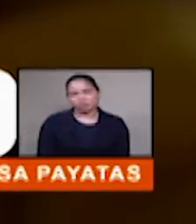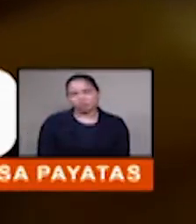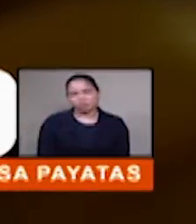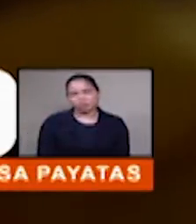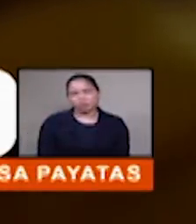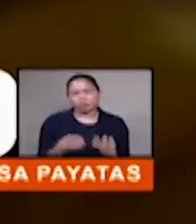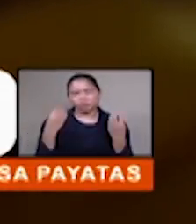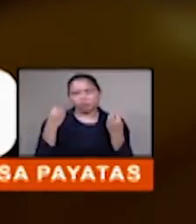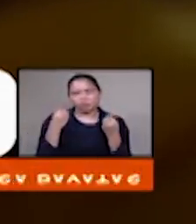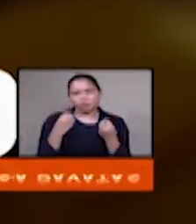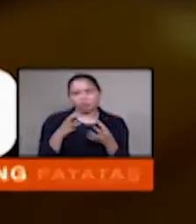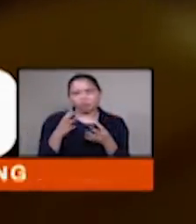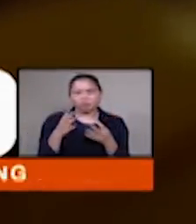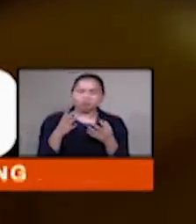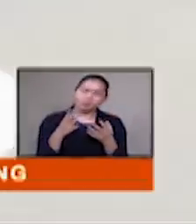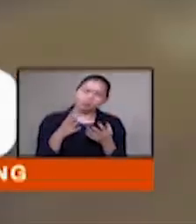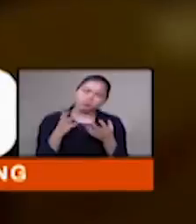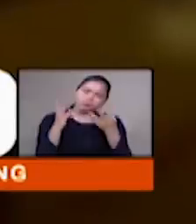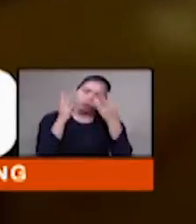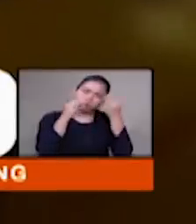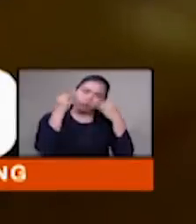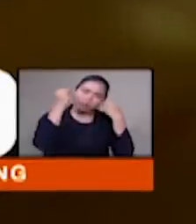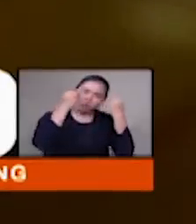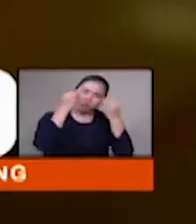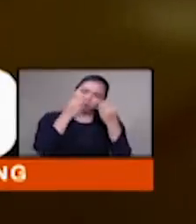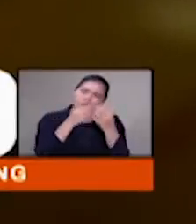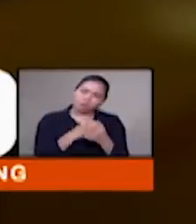Nawalan po ako ng malay.